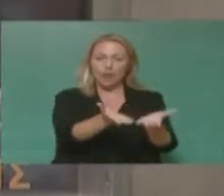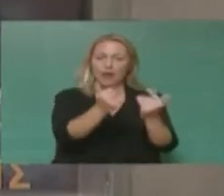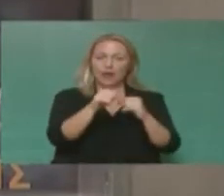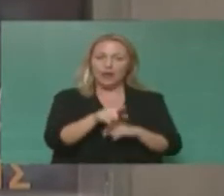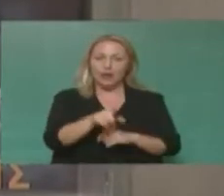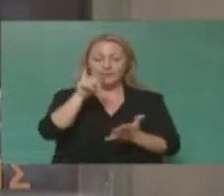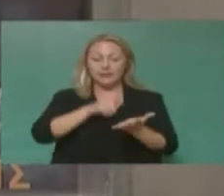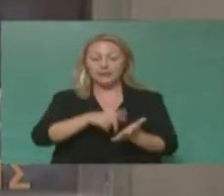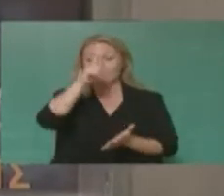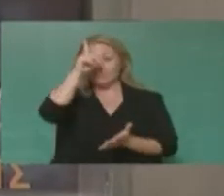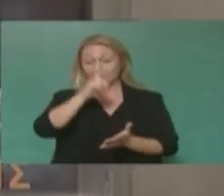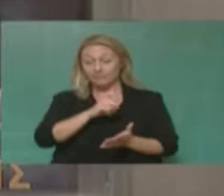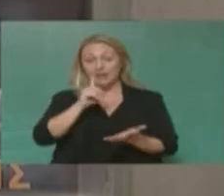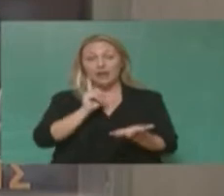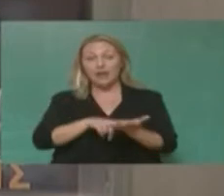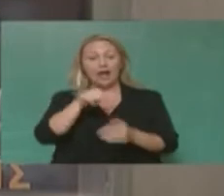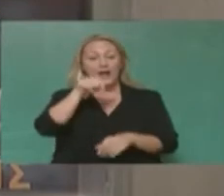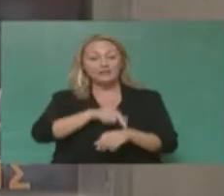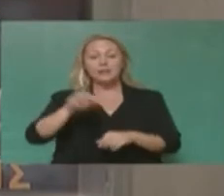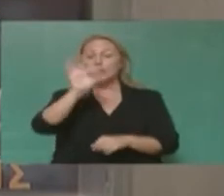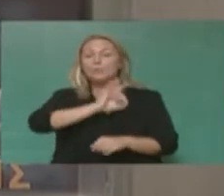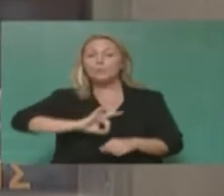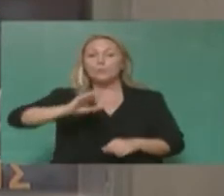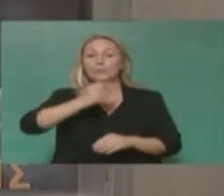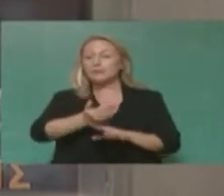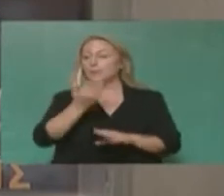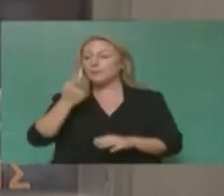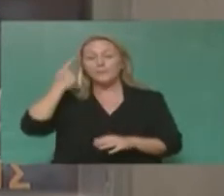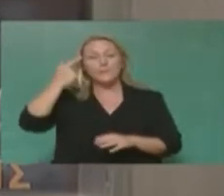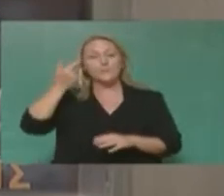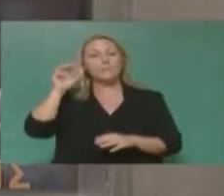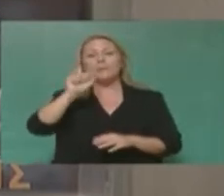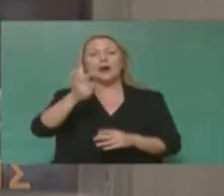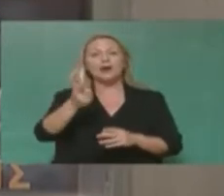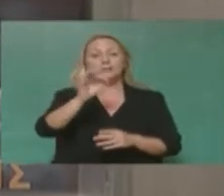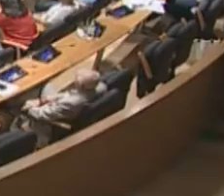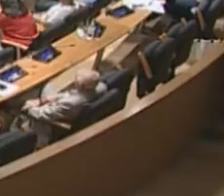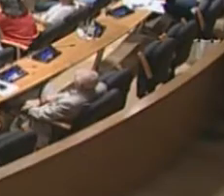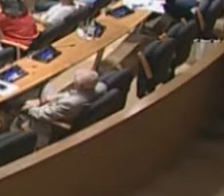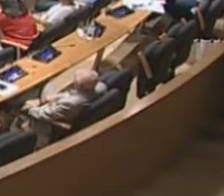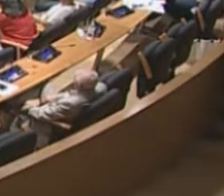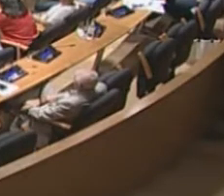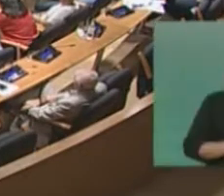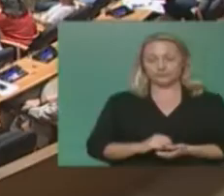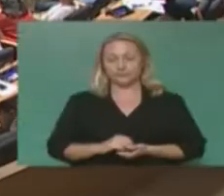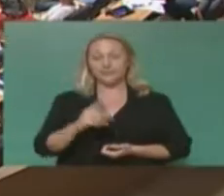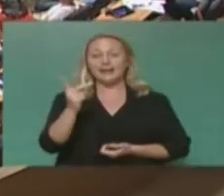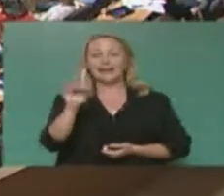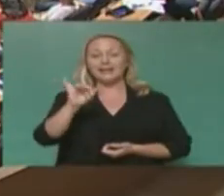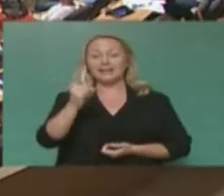και πραγματικά δεν υπάρχει καμία πρόβλεψη για να έχουμε 70 σχολικές αίθουσες,